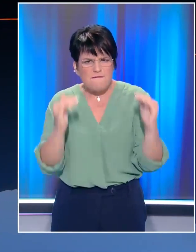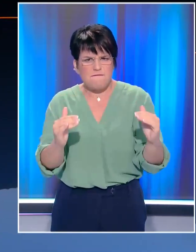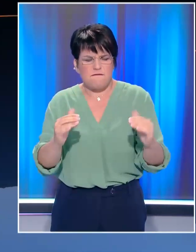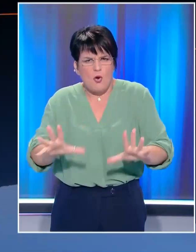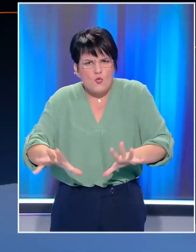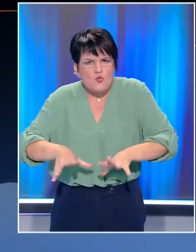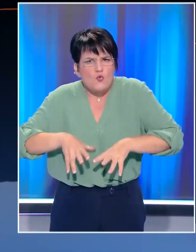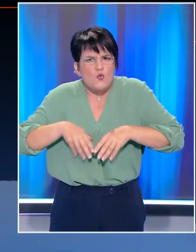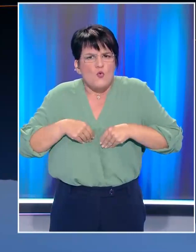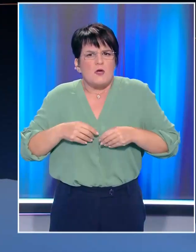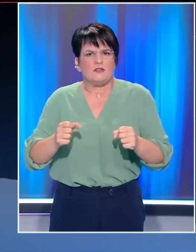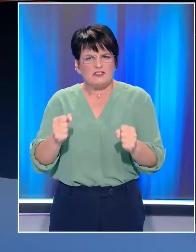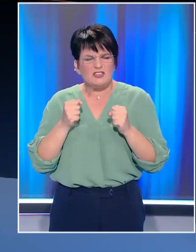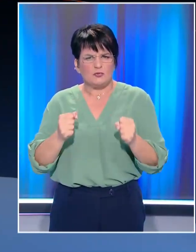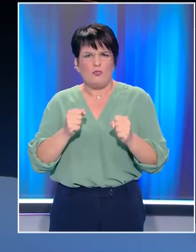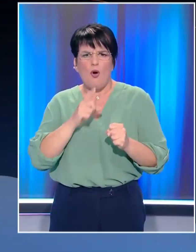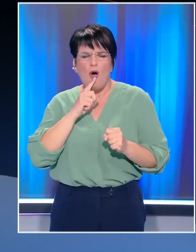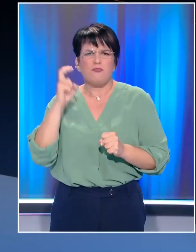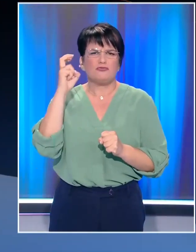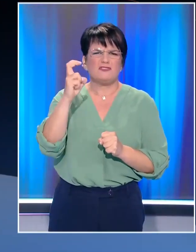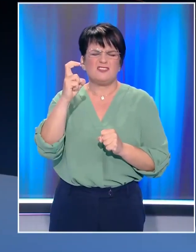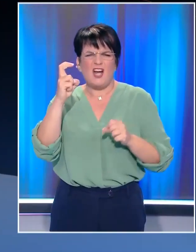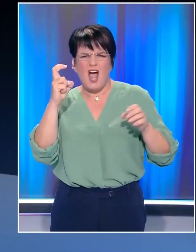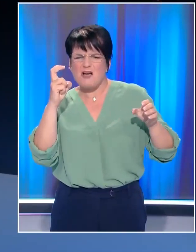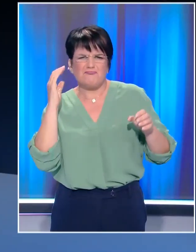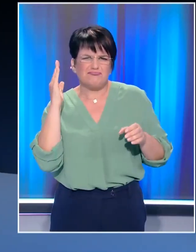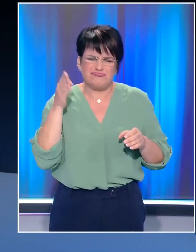tremor. I thought something had hit the tram. Oh my God! Oh my God!